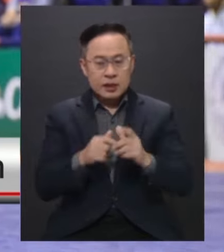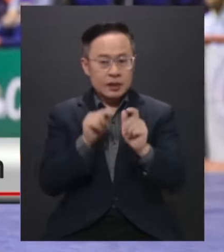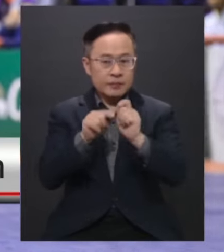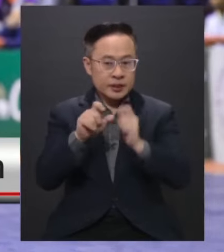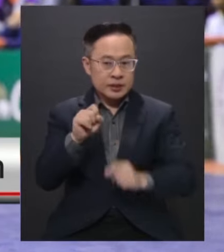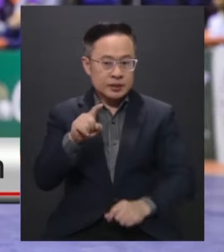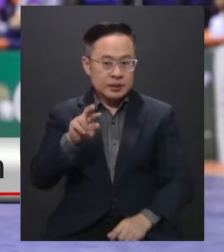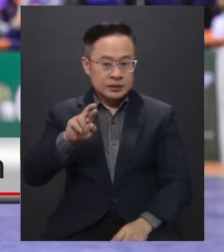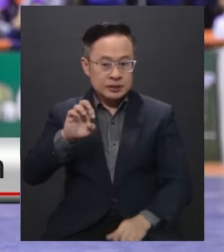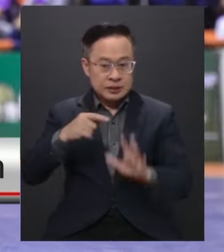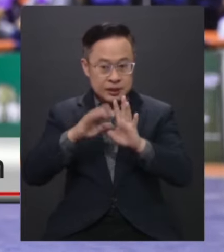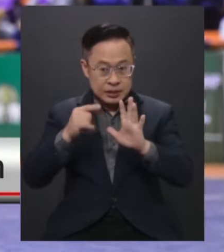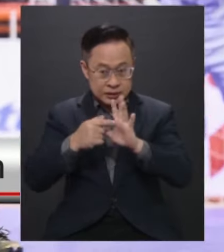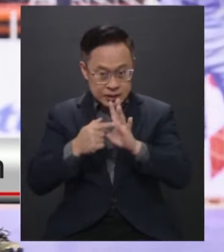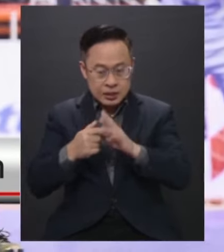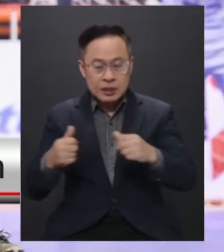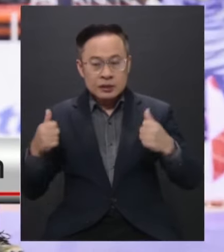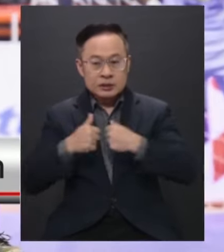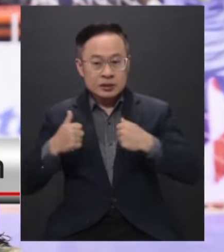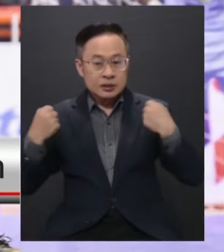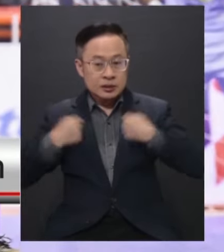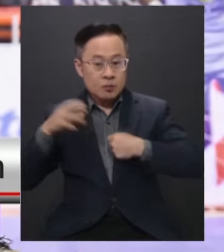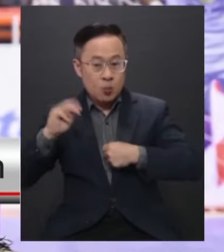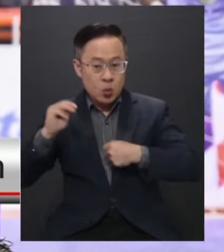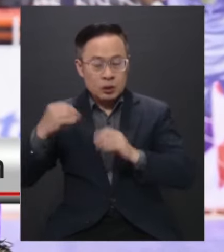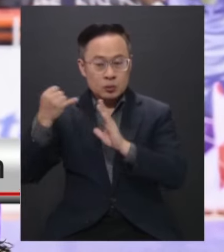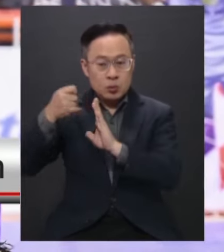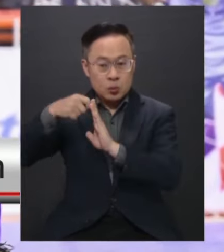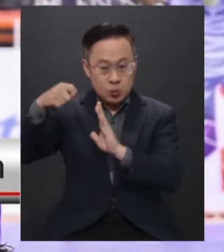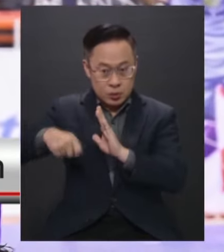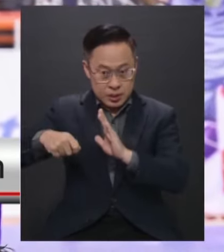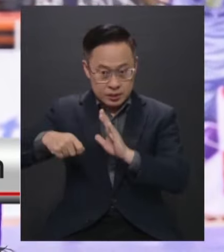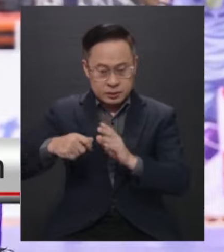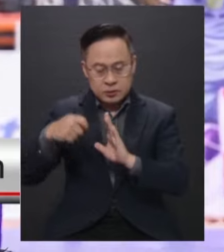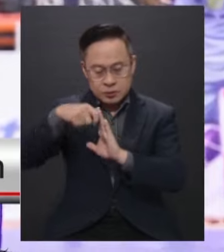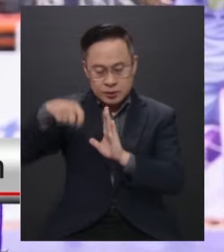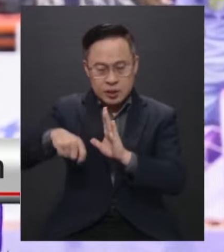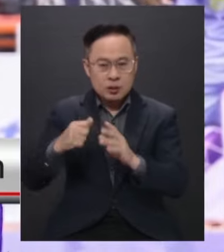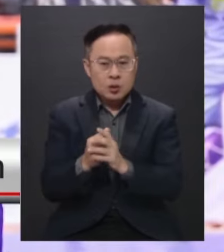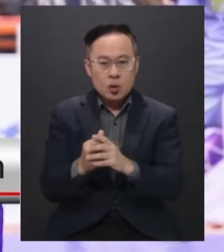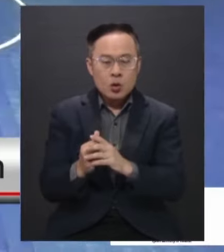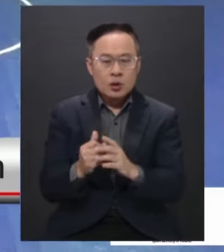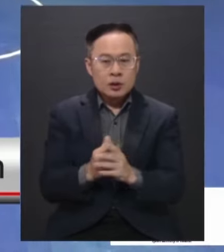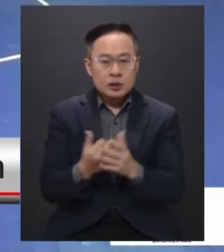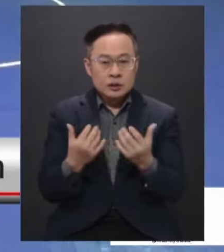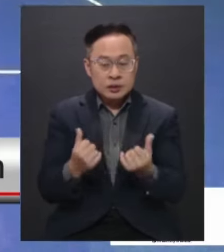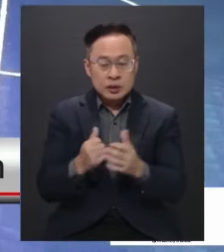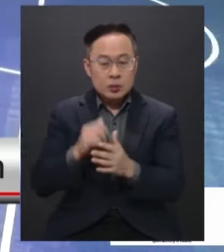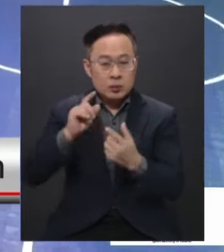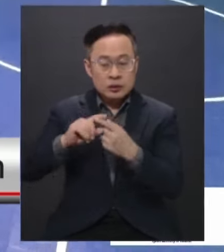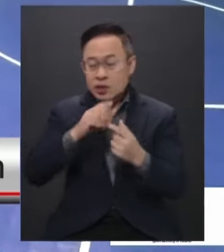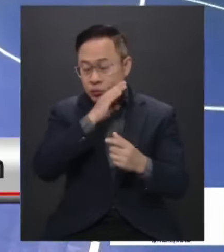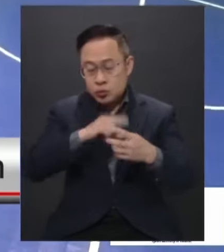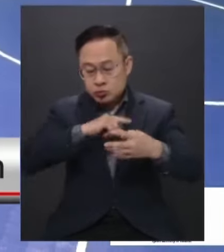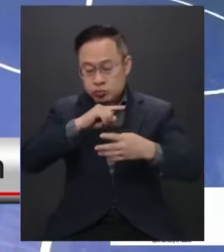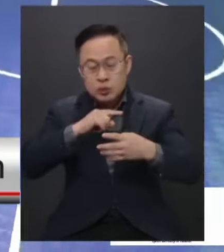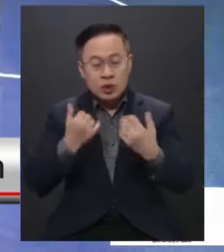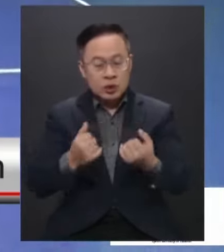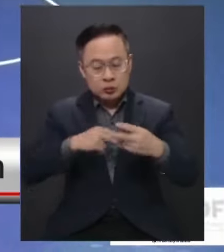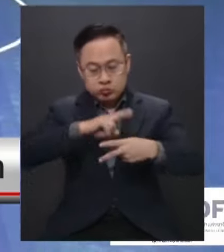สนามพบกับ J truนครราชสีมาในชุดสีม่วงซึ่งแชมป์และรองแชมป์ในรายการนี้นะคะก็จะได้